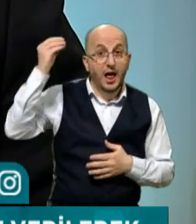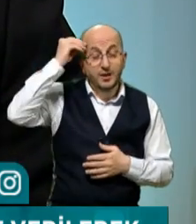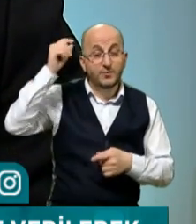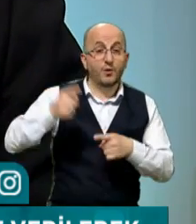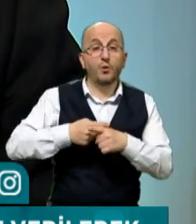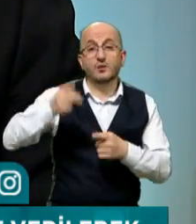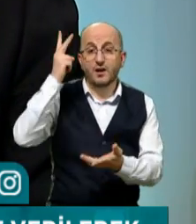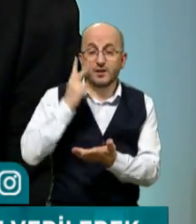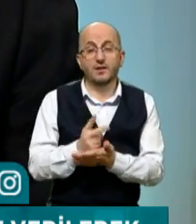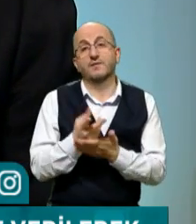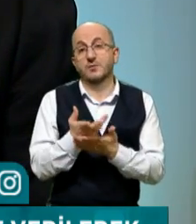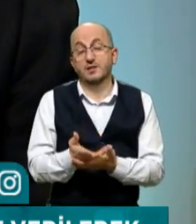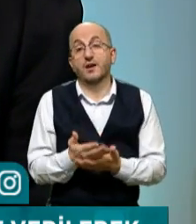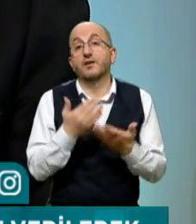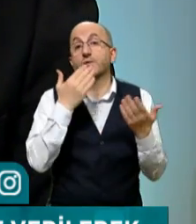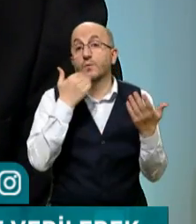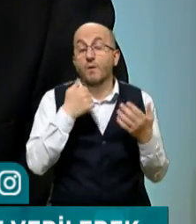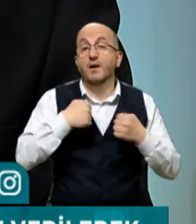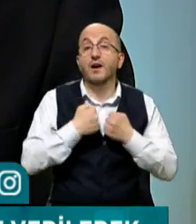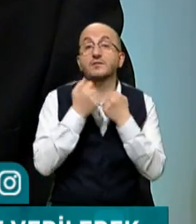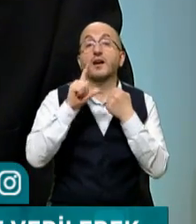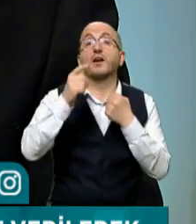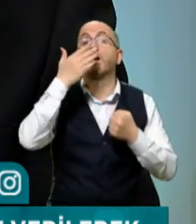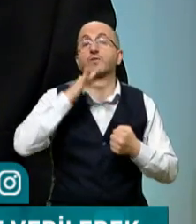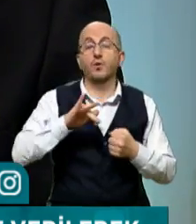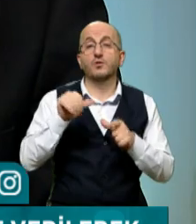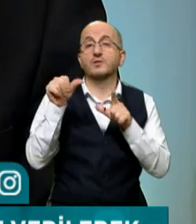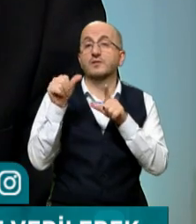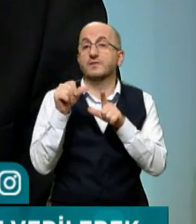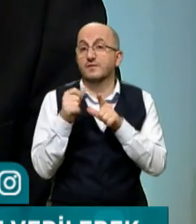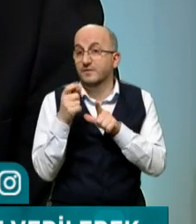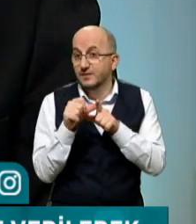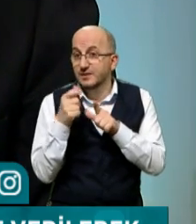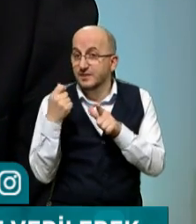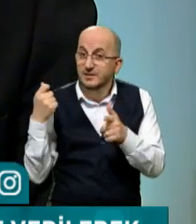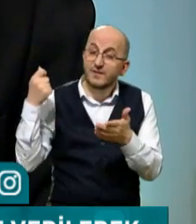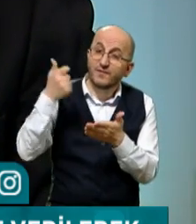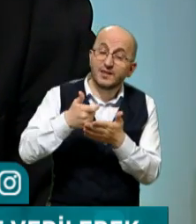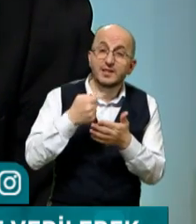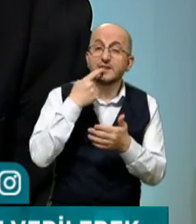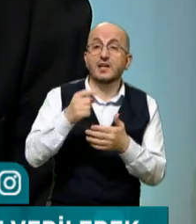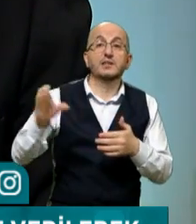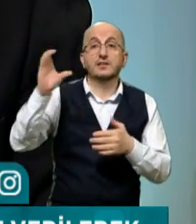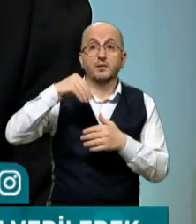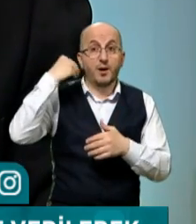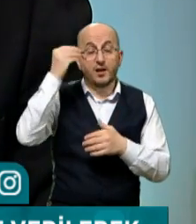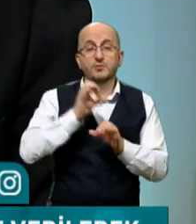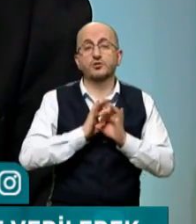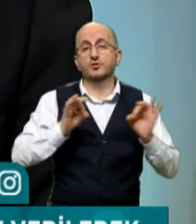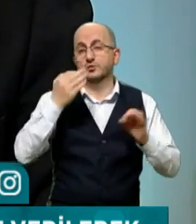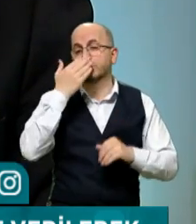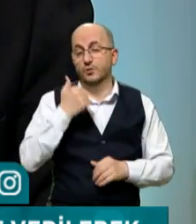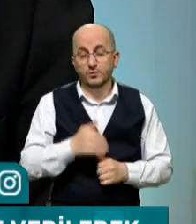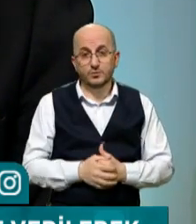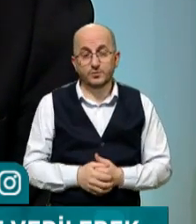ittifak etmişlerdir. Yok, kazaya gerek yok, bunların fidyesini verir diyen İslam alimi hiç yoktur.